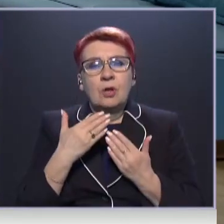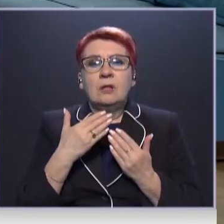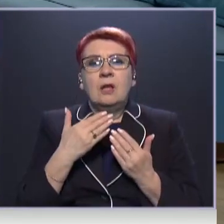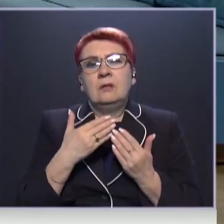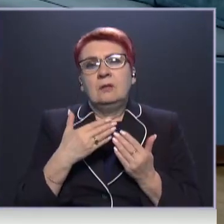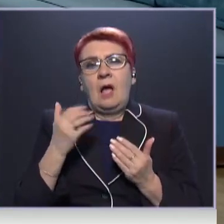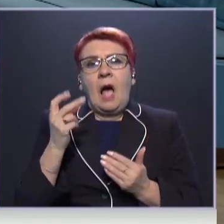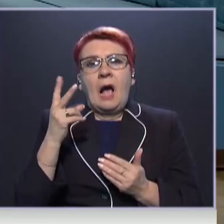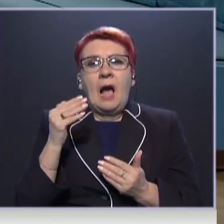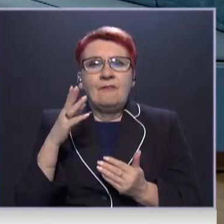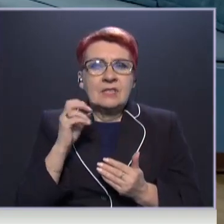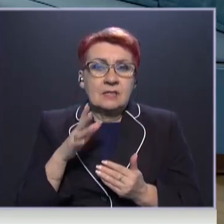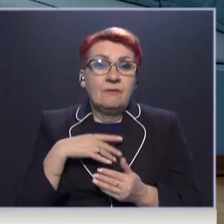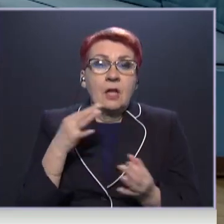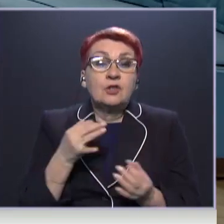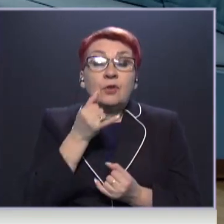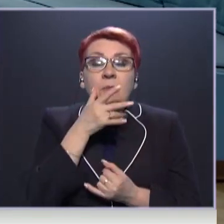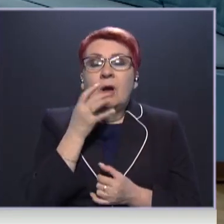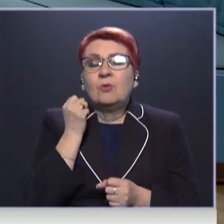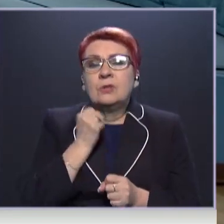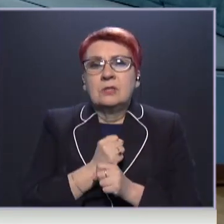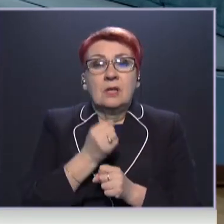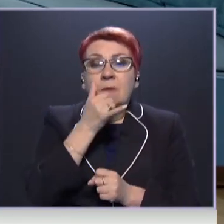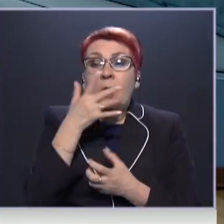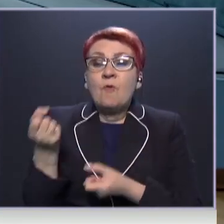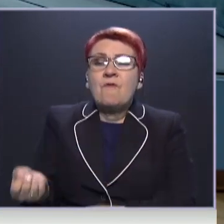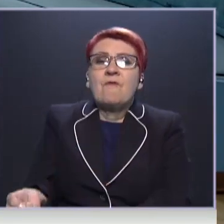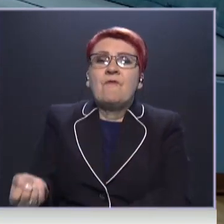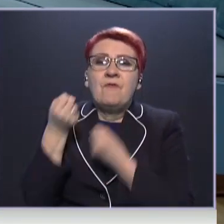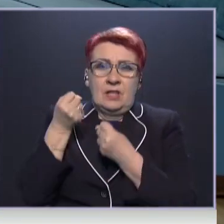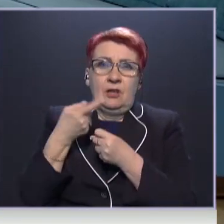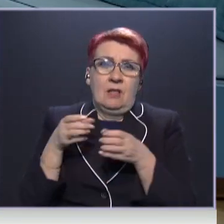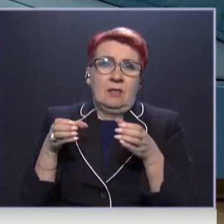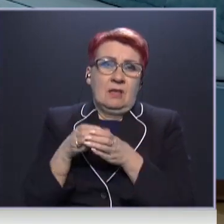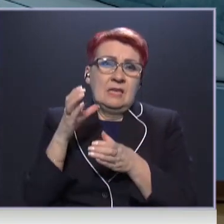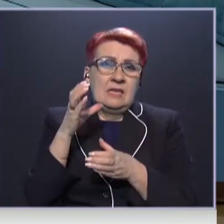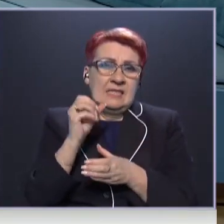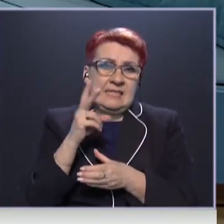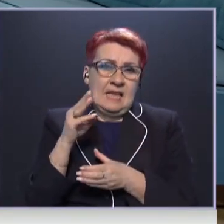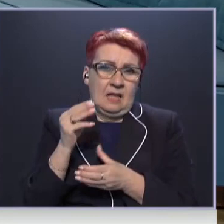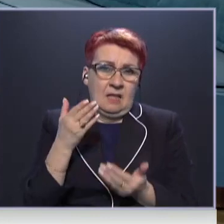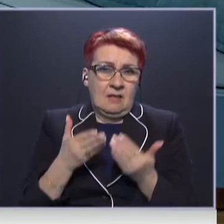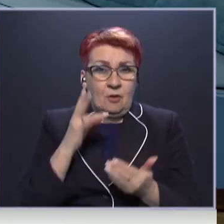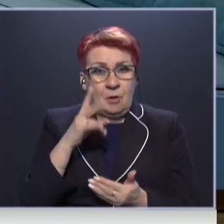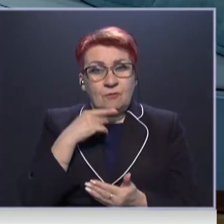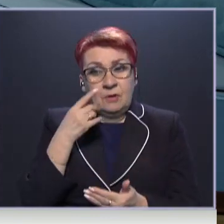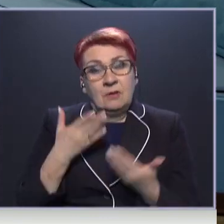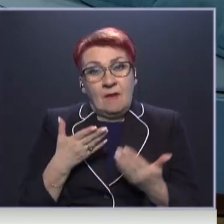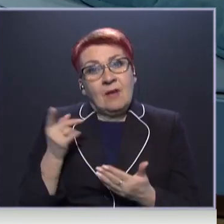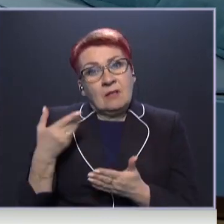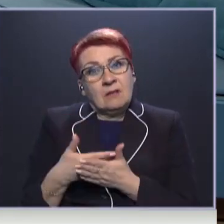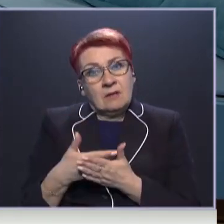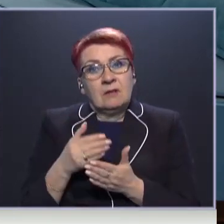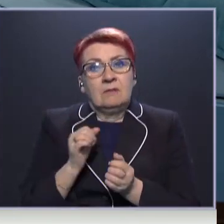знаю. Я ничего не могу поделать, не могу вытащить ее из этой секты, видимо, как мне говорят уже батюшки, что это, видимо,